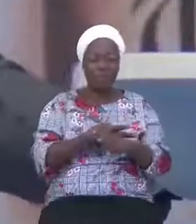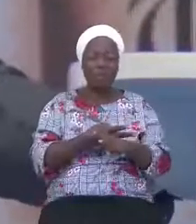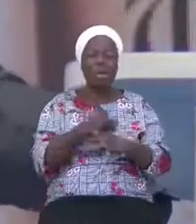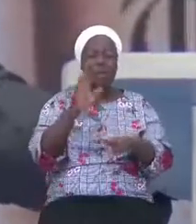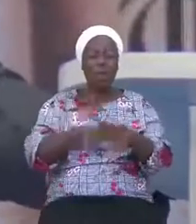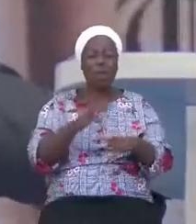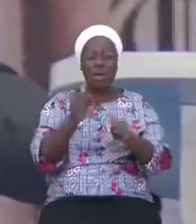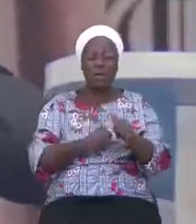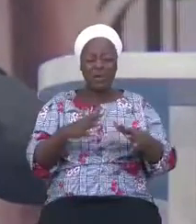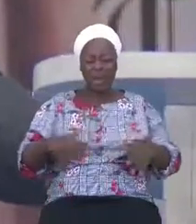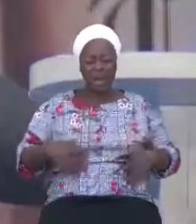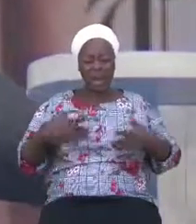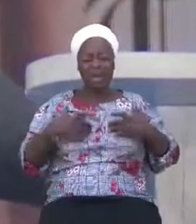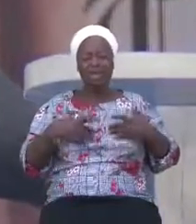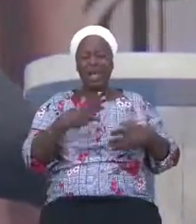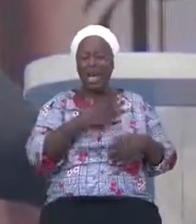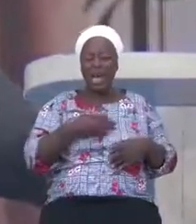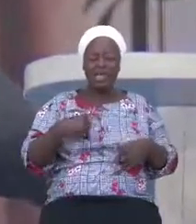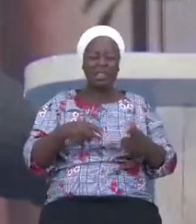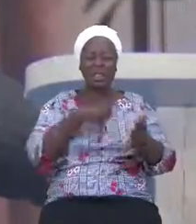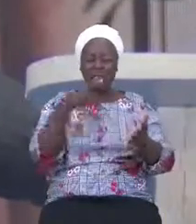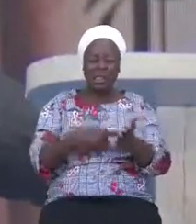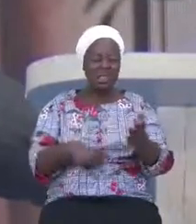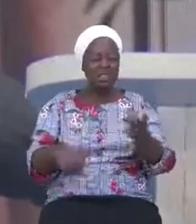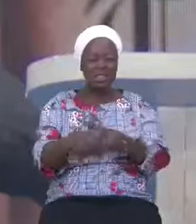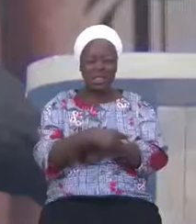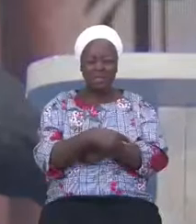sur chaque vie et ce jour.